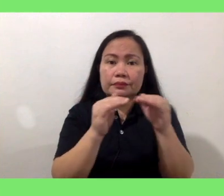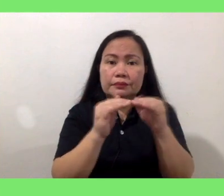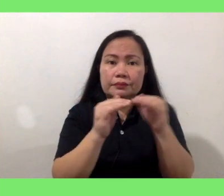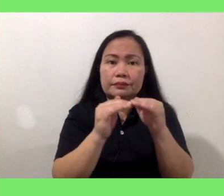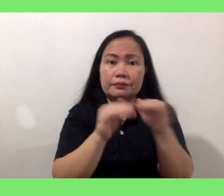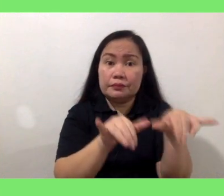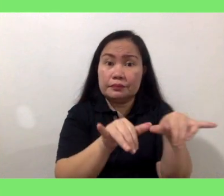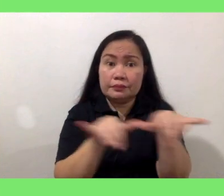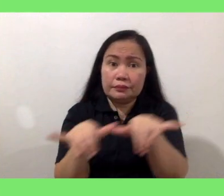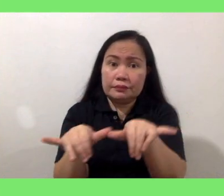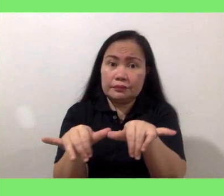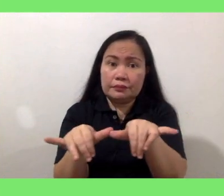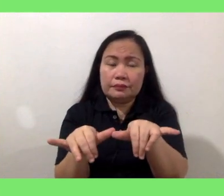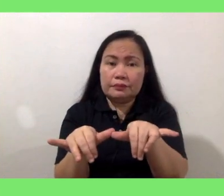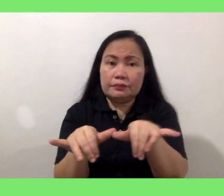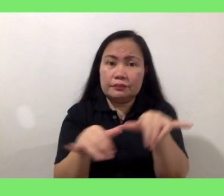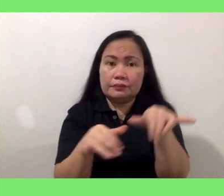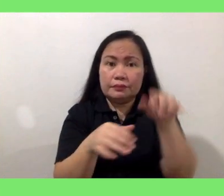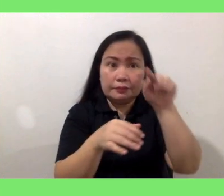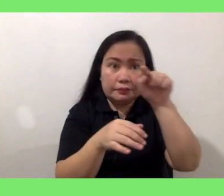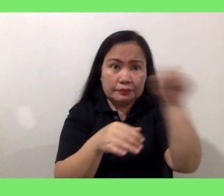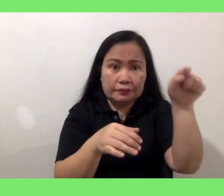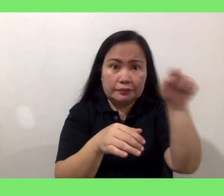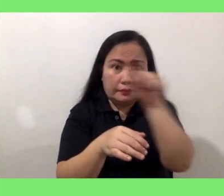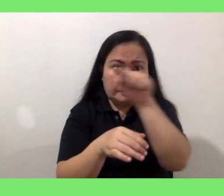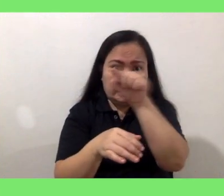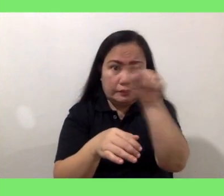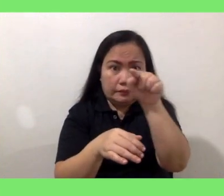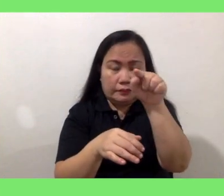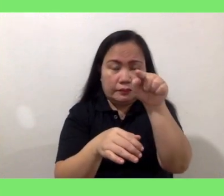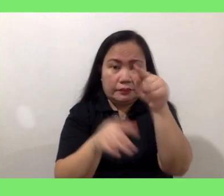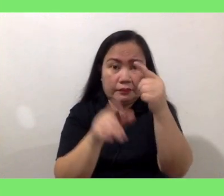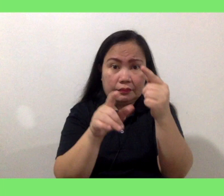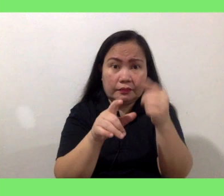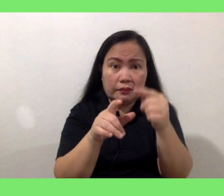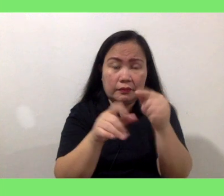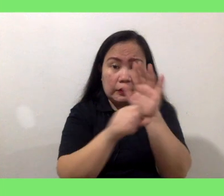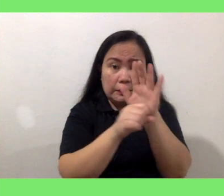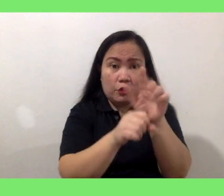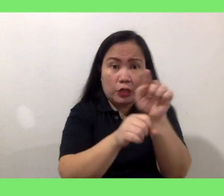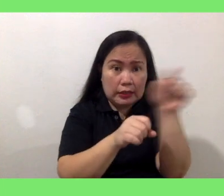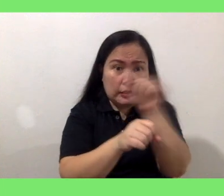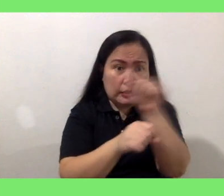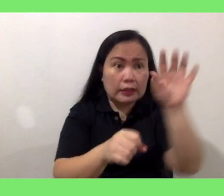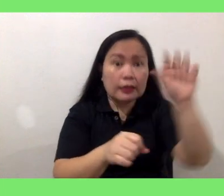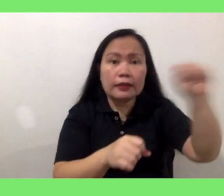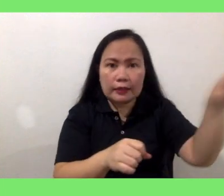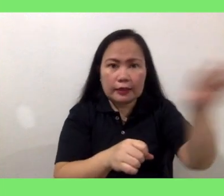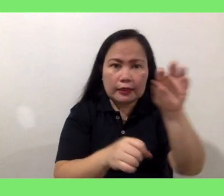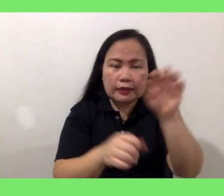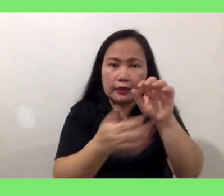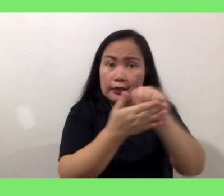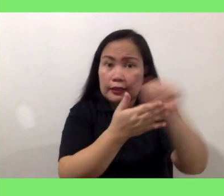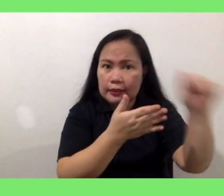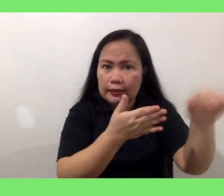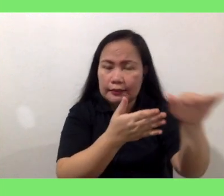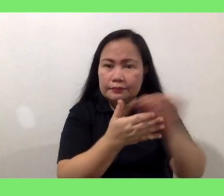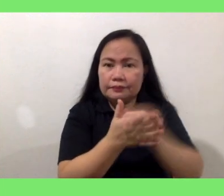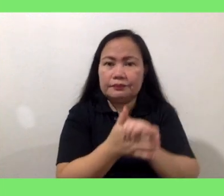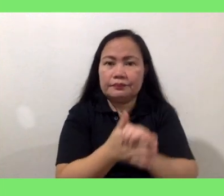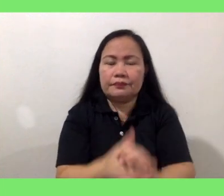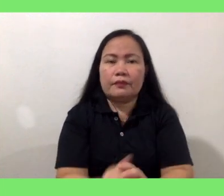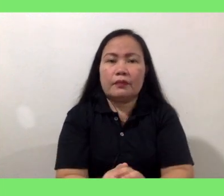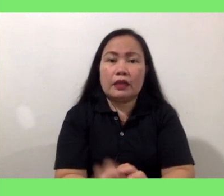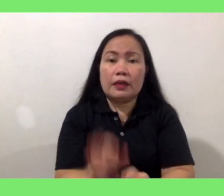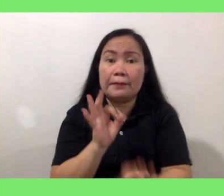taas. Okay? But since pag congruent, since it is referring to the figures, meron po siyang line segment